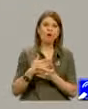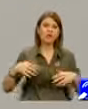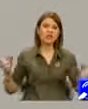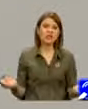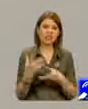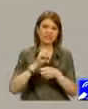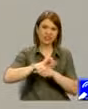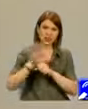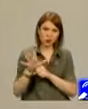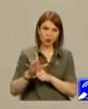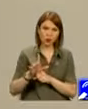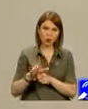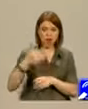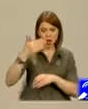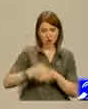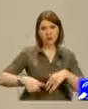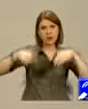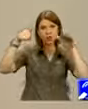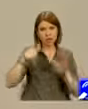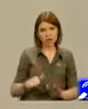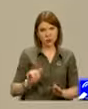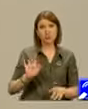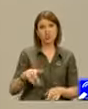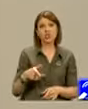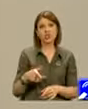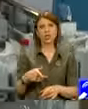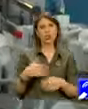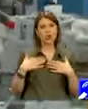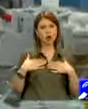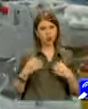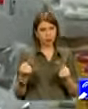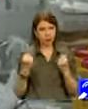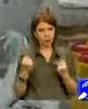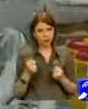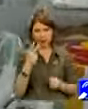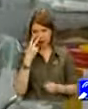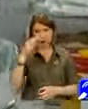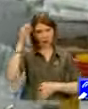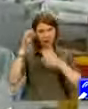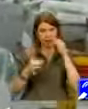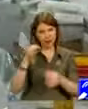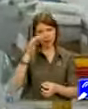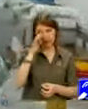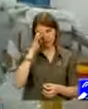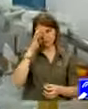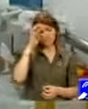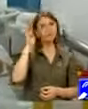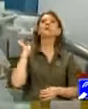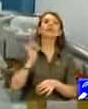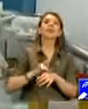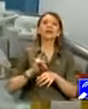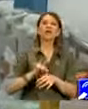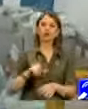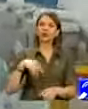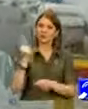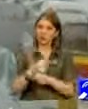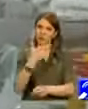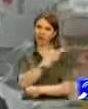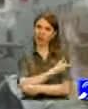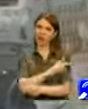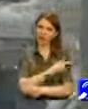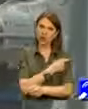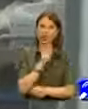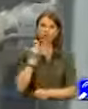virusul tot CO2 ultimele sase luni si au anticorpii necesari arata analizat ani tati sunt vaccinat in